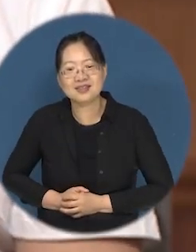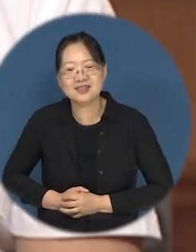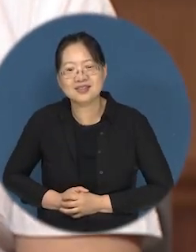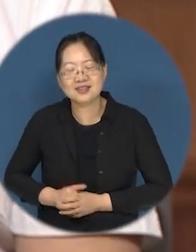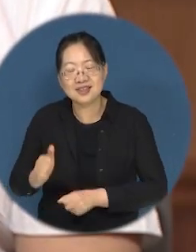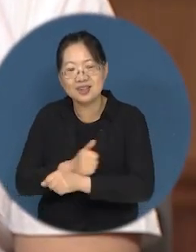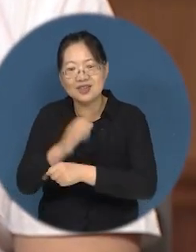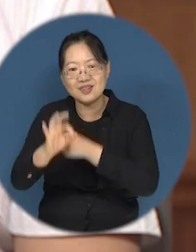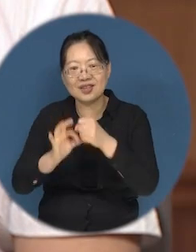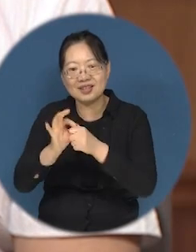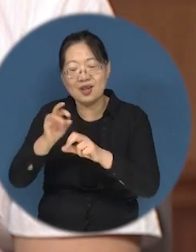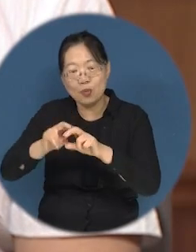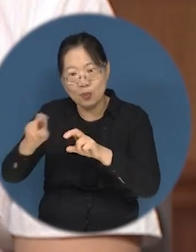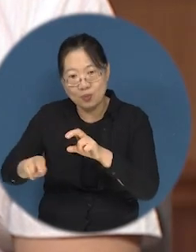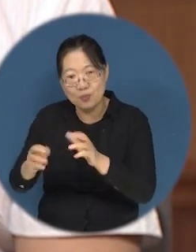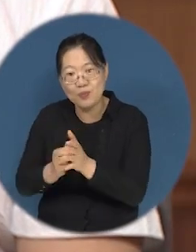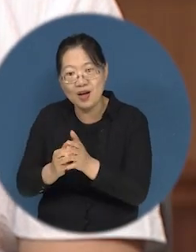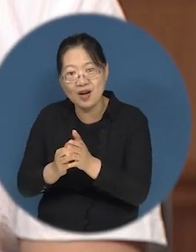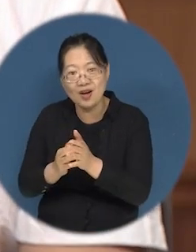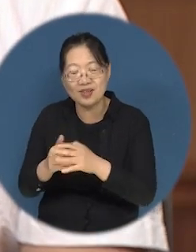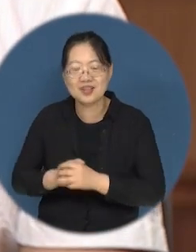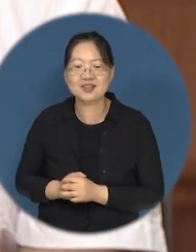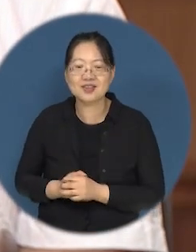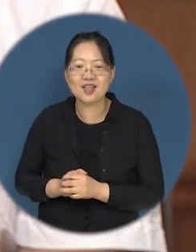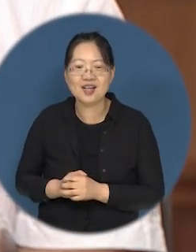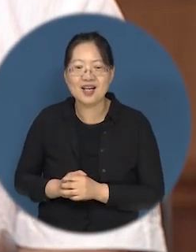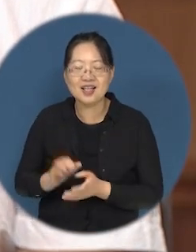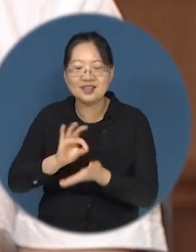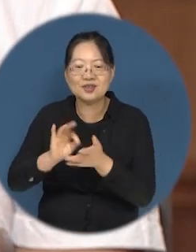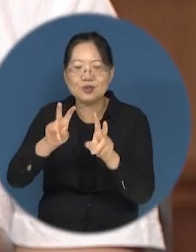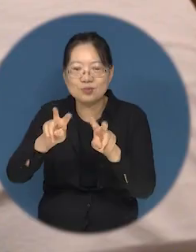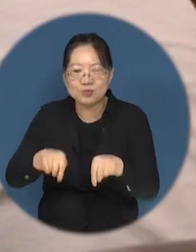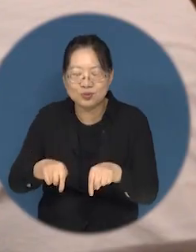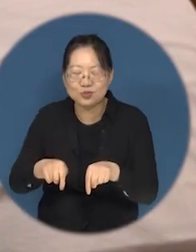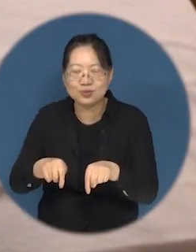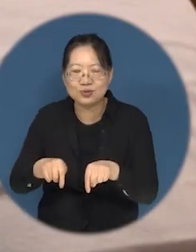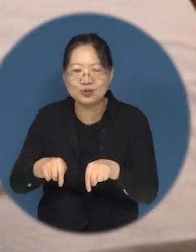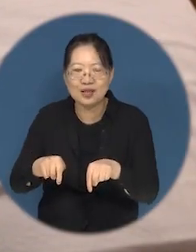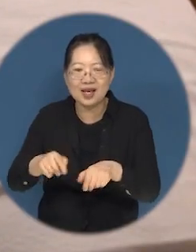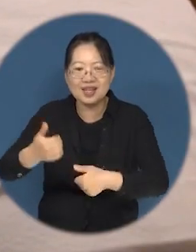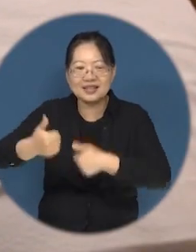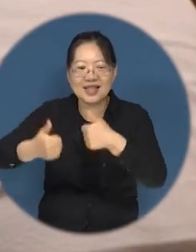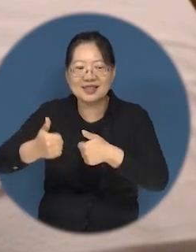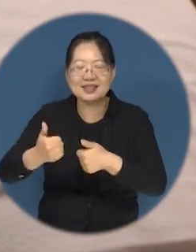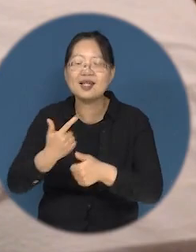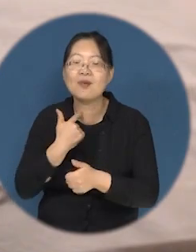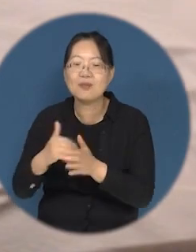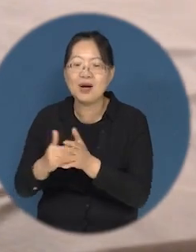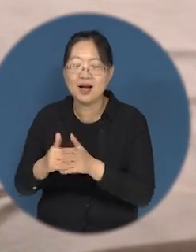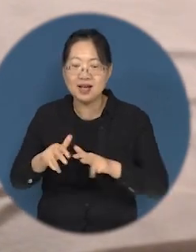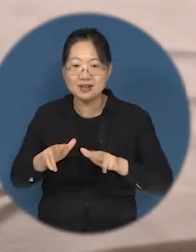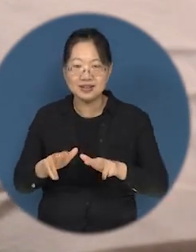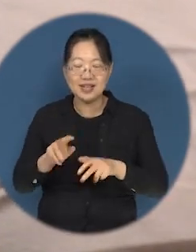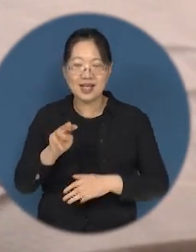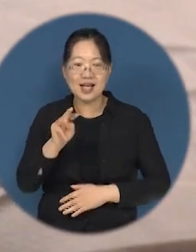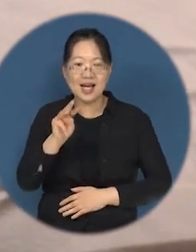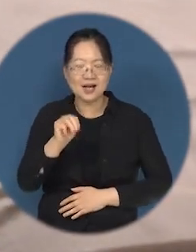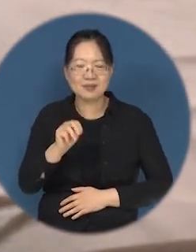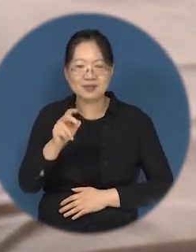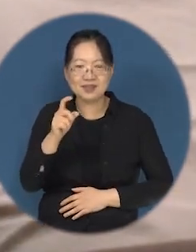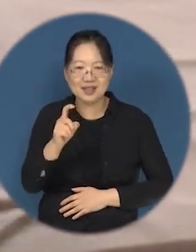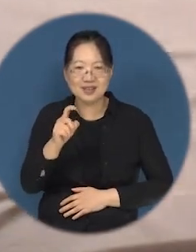다니고 10년 차 됐을 때 퇴직을 했는데 제가 무지출 챌린지를 거의 했습니다. 무지출 챌린지. 요즘